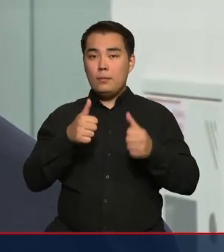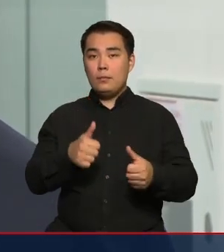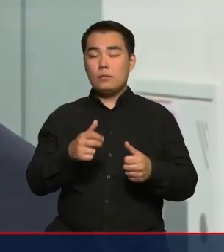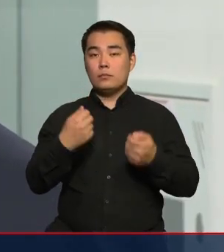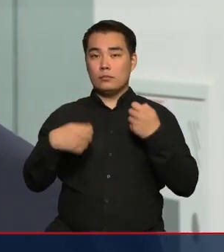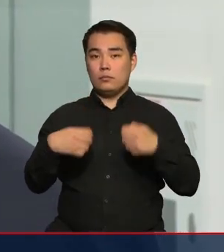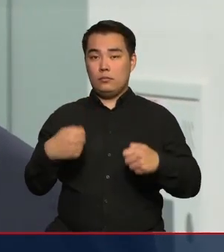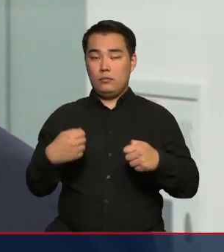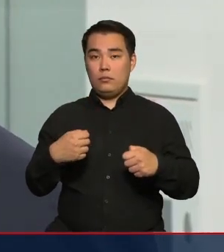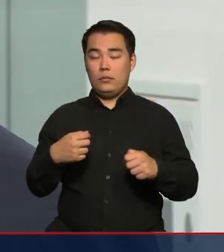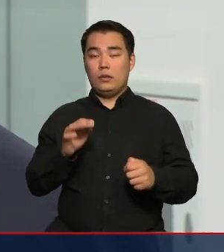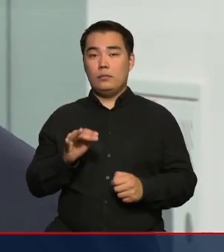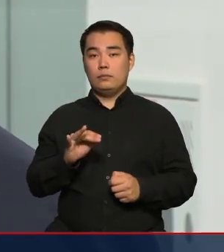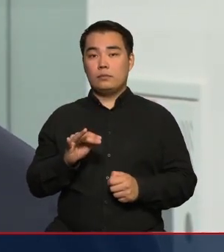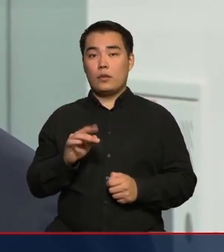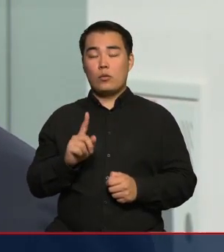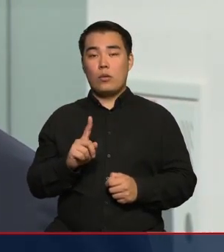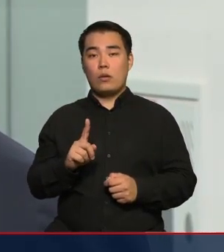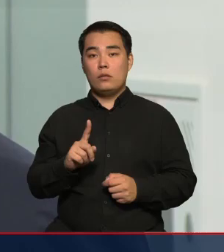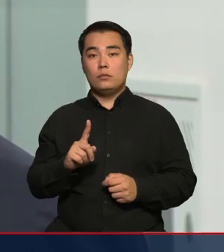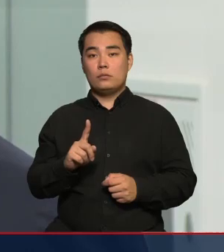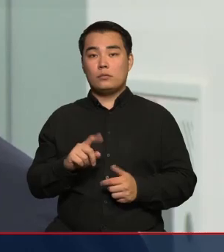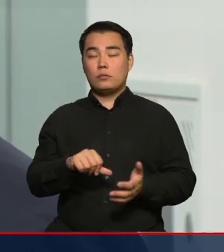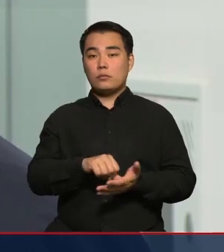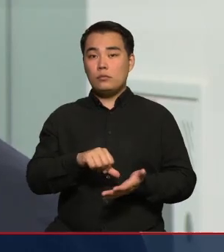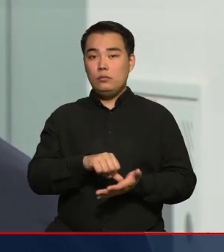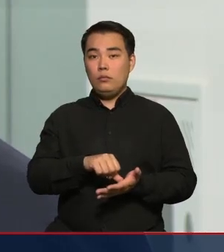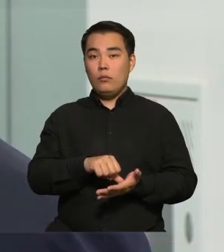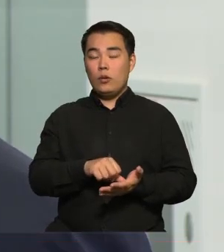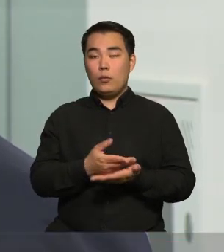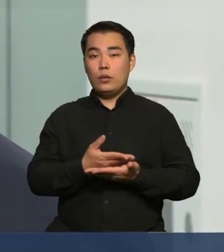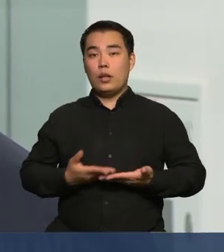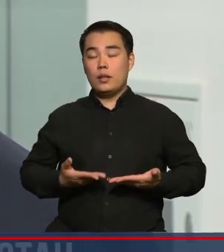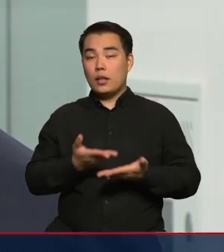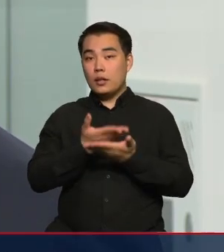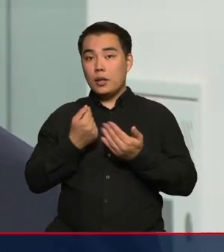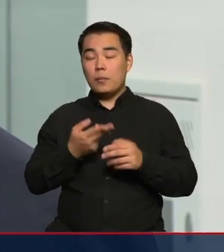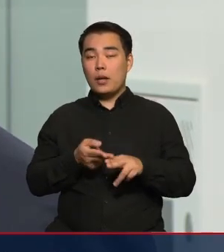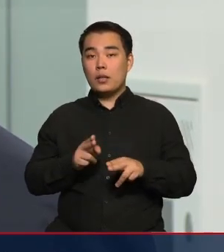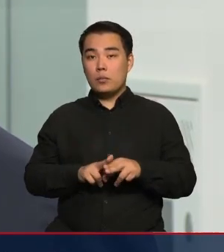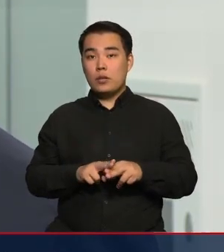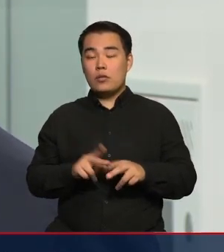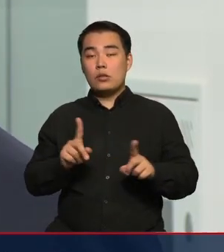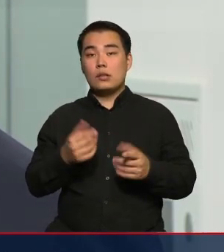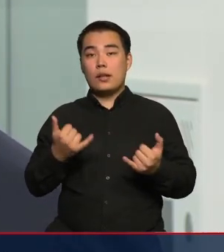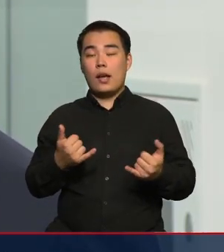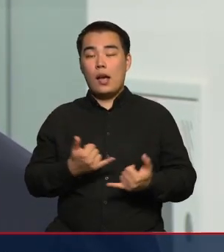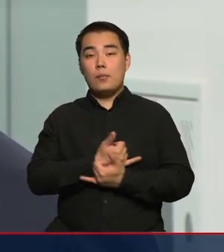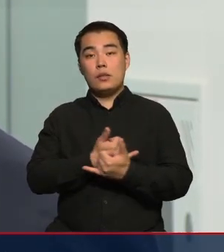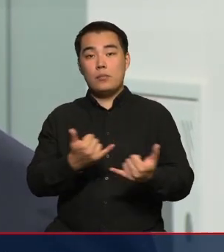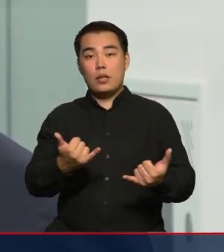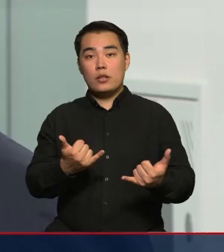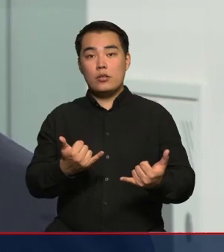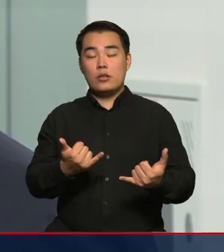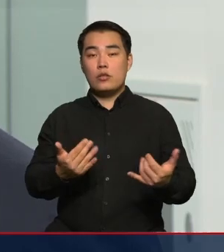на аукцион но к сожалению участников У нас не было соответственно для того чтобы обеспечить